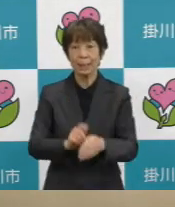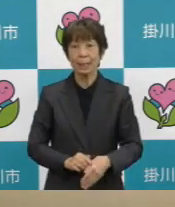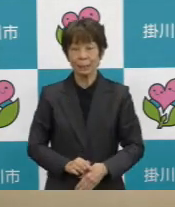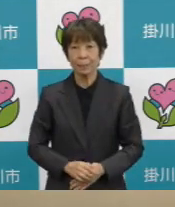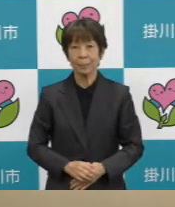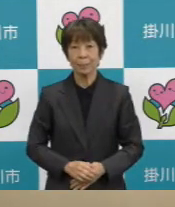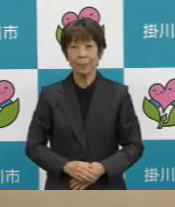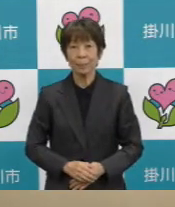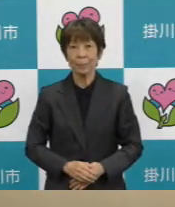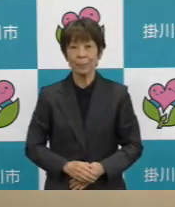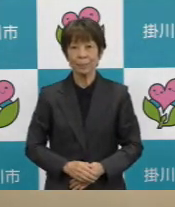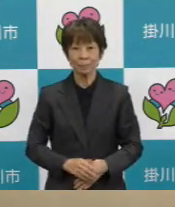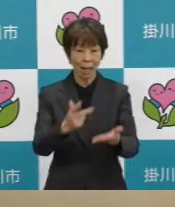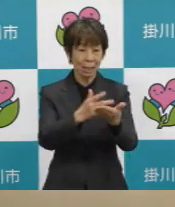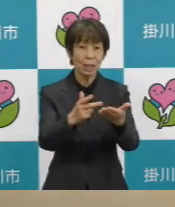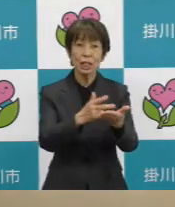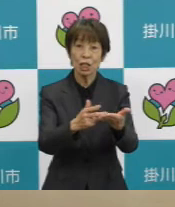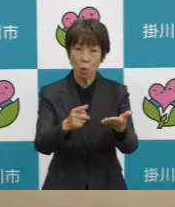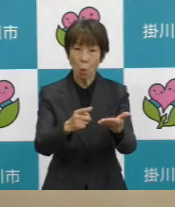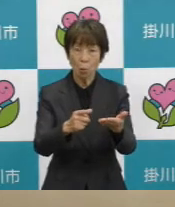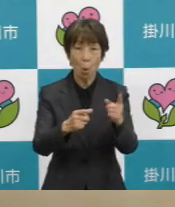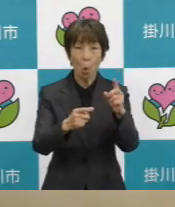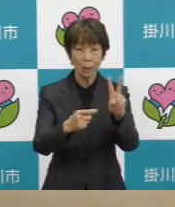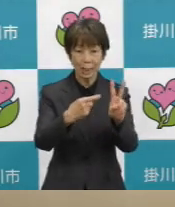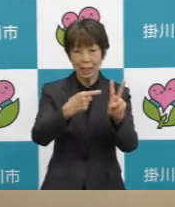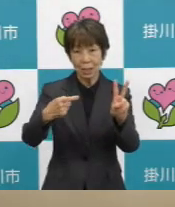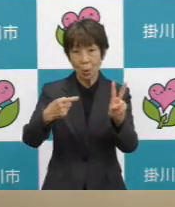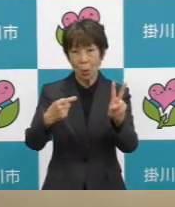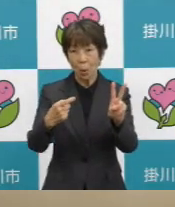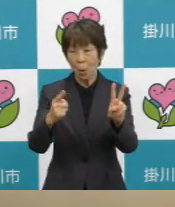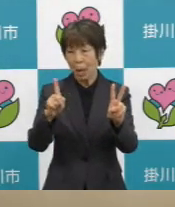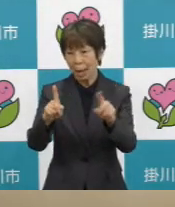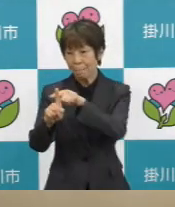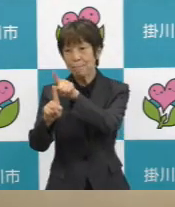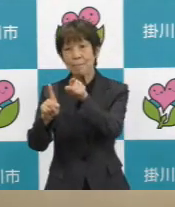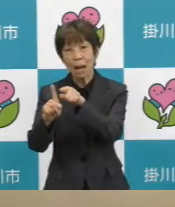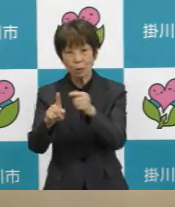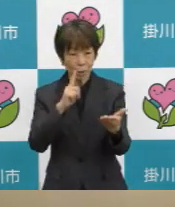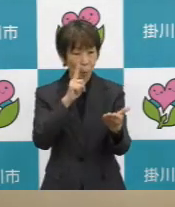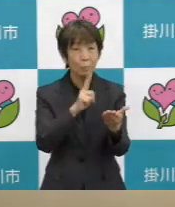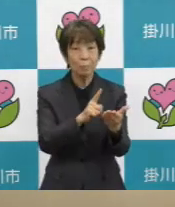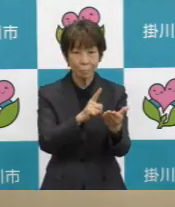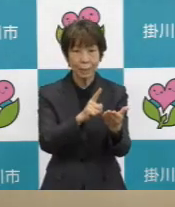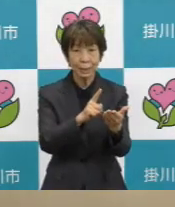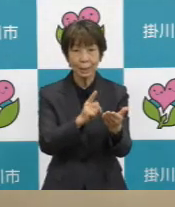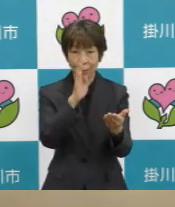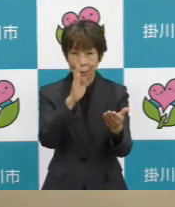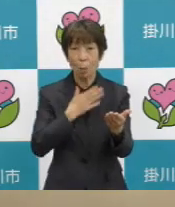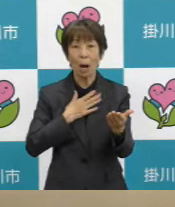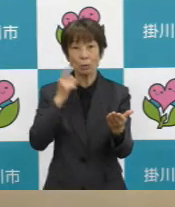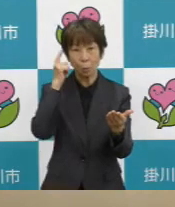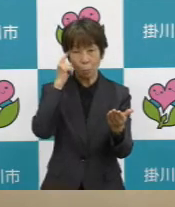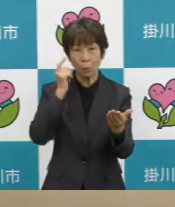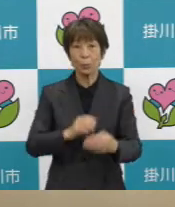この資料の2の1を見ていただけると分かると思います